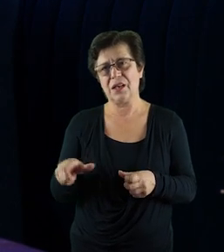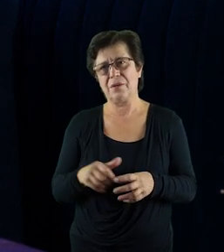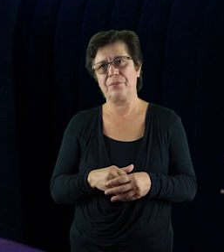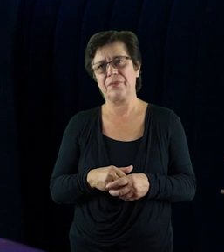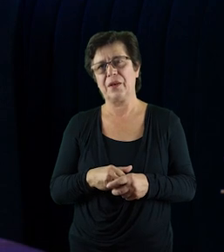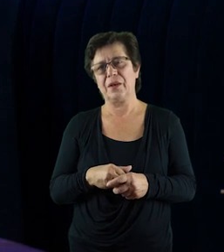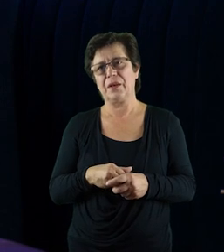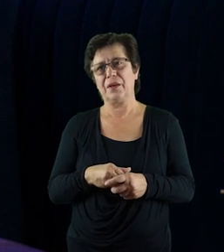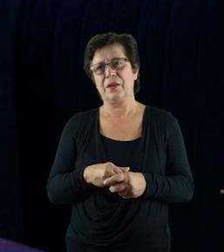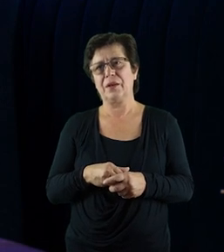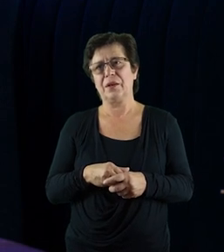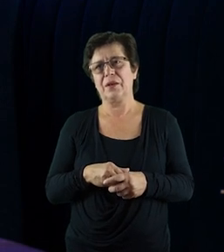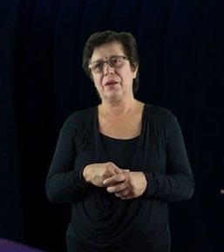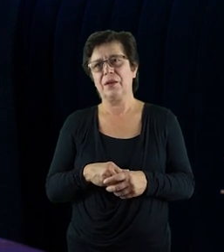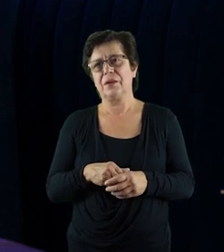To jest coś takiego,